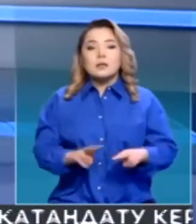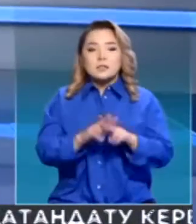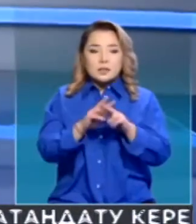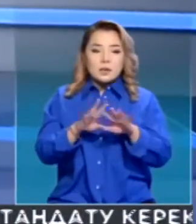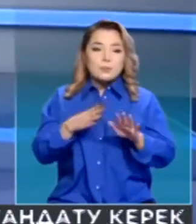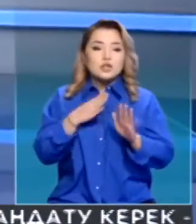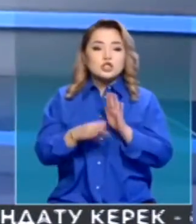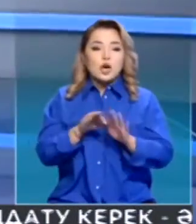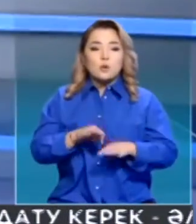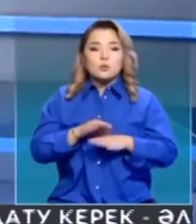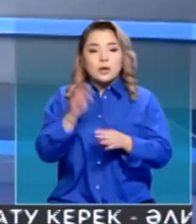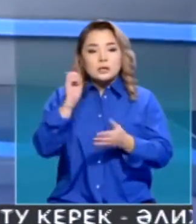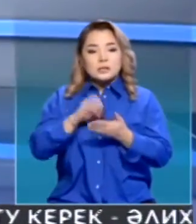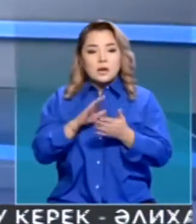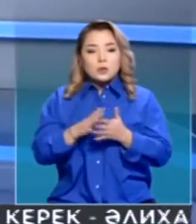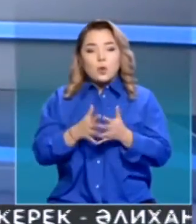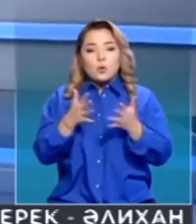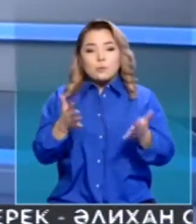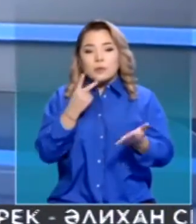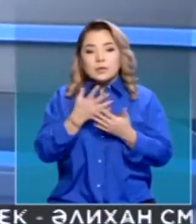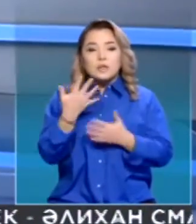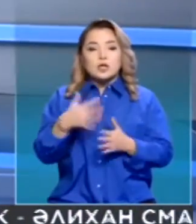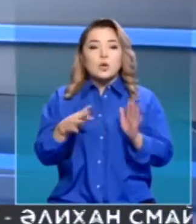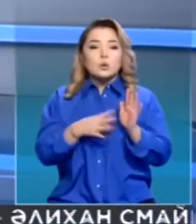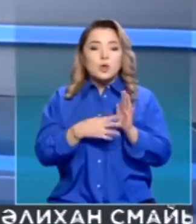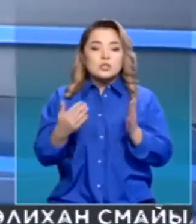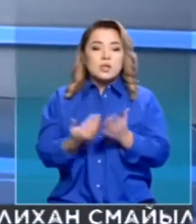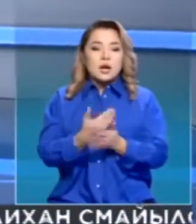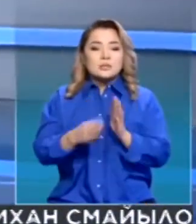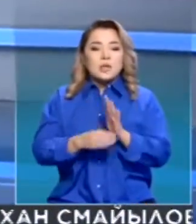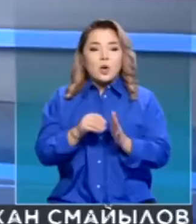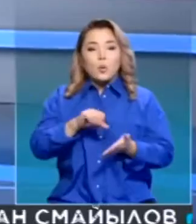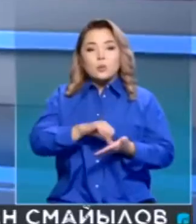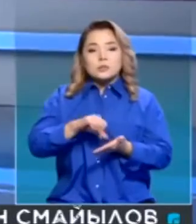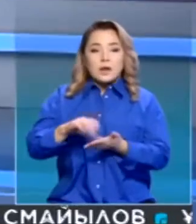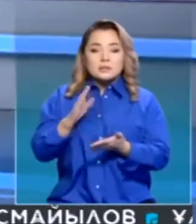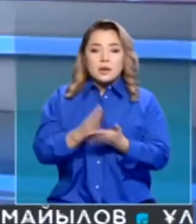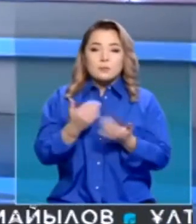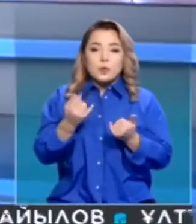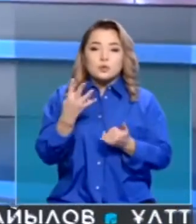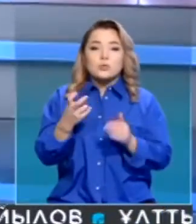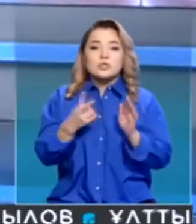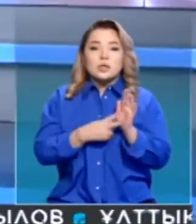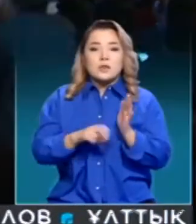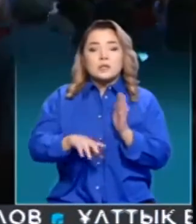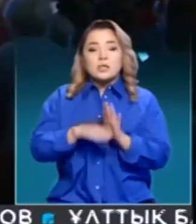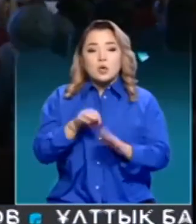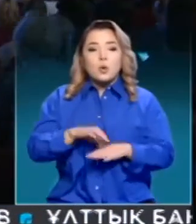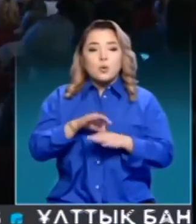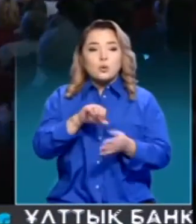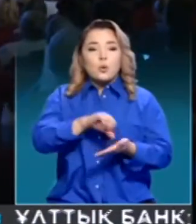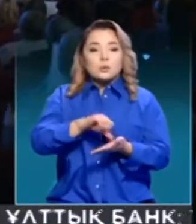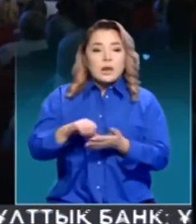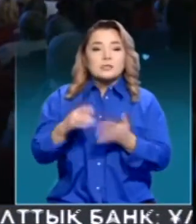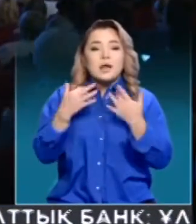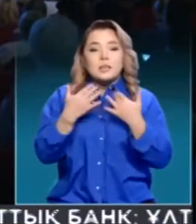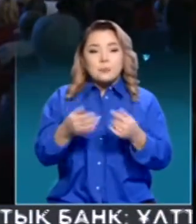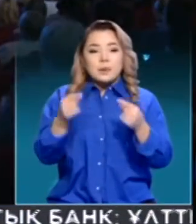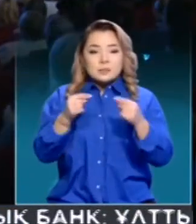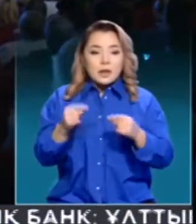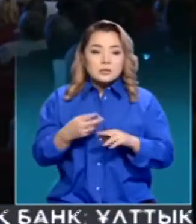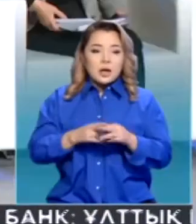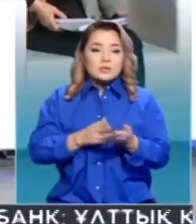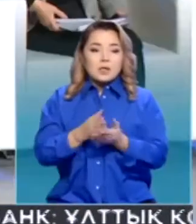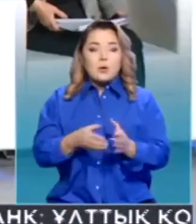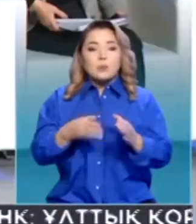Астанада сайлаушылар санының көптігіне байланысты 59 жаңа сайлау учаскісі ашылды. Қазір барлық 407 сайлау учаскісі талапқа сай безендіріліп,